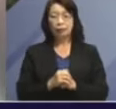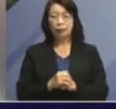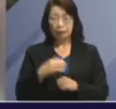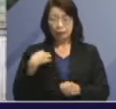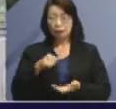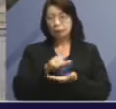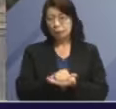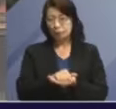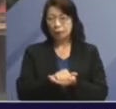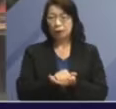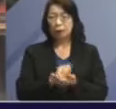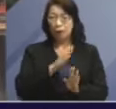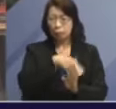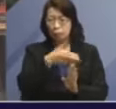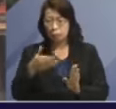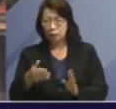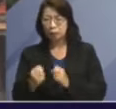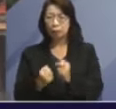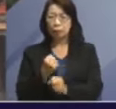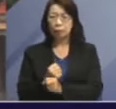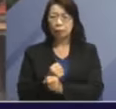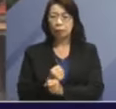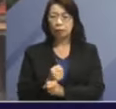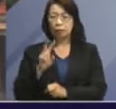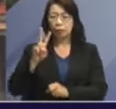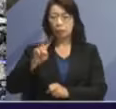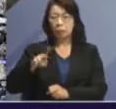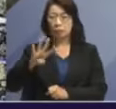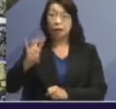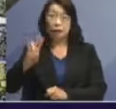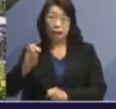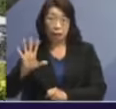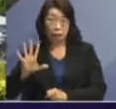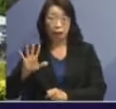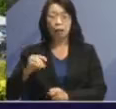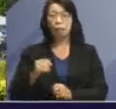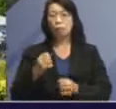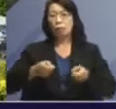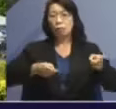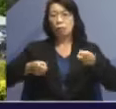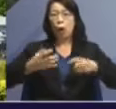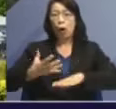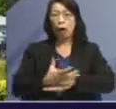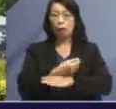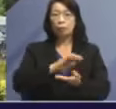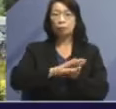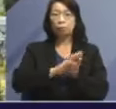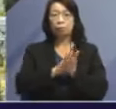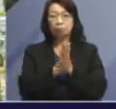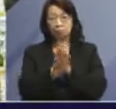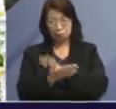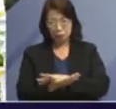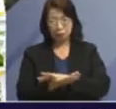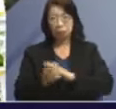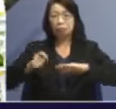5ต่อมาในปีพุทธศักราช2475ได้มีการเปลี่ยนแปลงชื่อจากศาลมณฑลพิษณุโลก